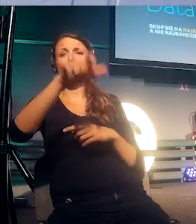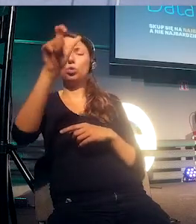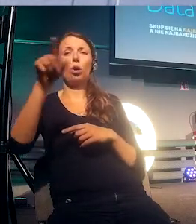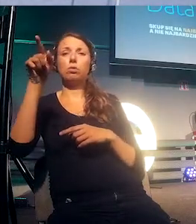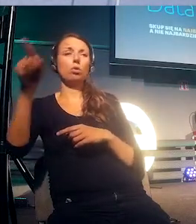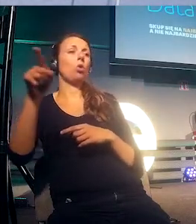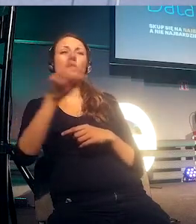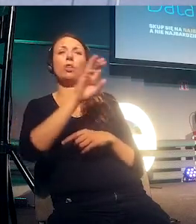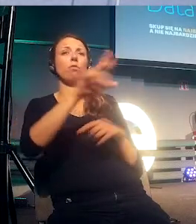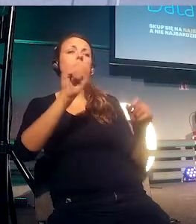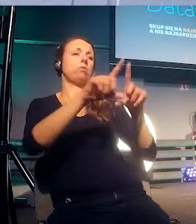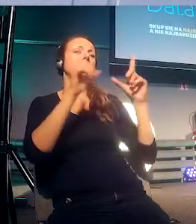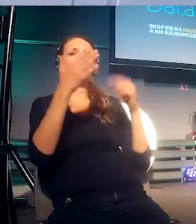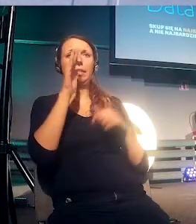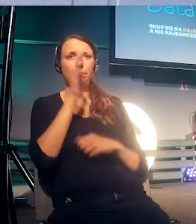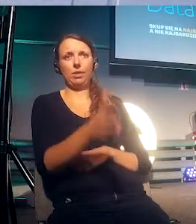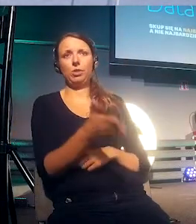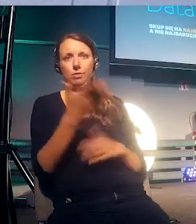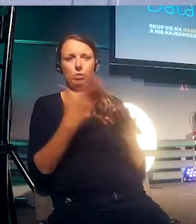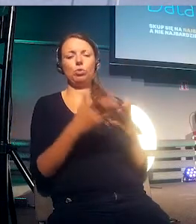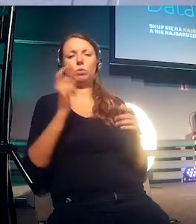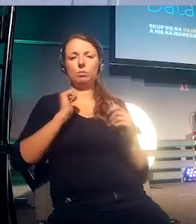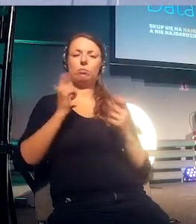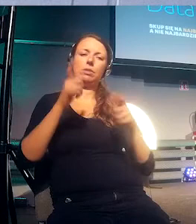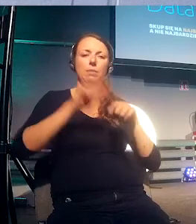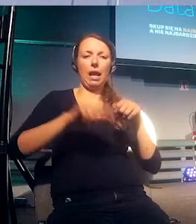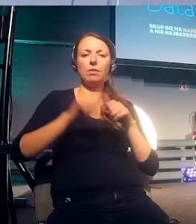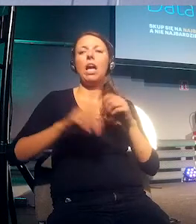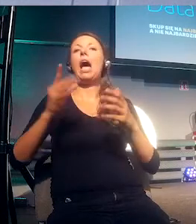naszą stronę. I na zakończenie chciałabym powiedzieć jeszcze